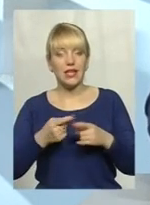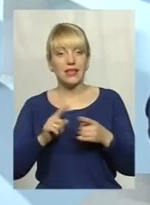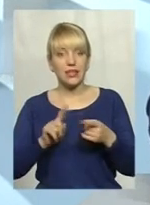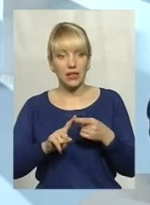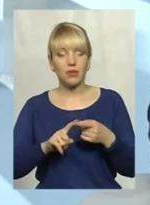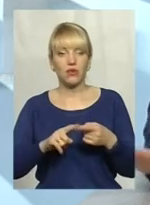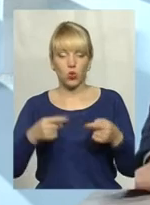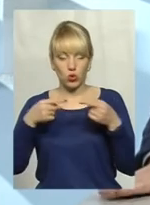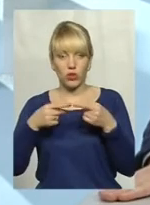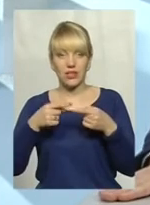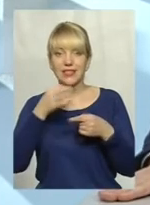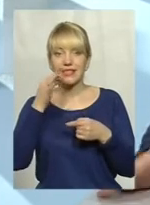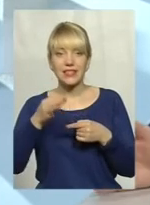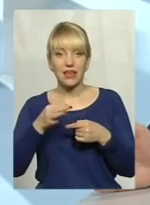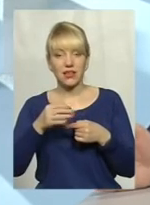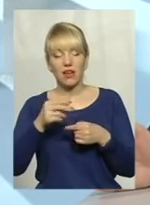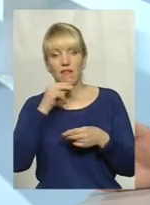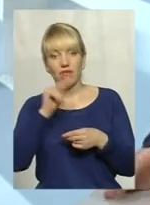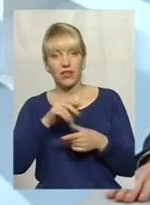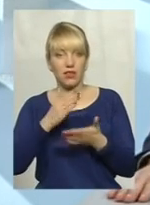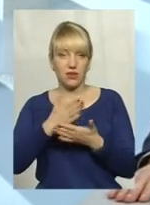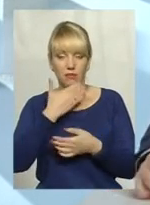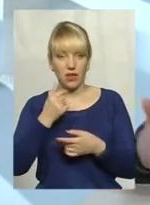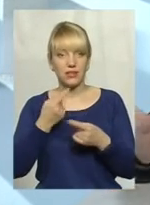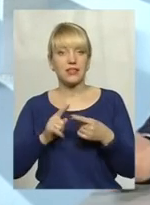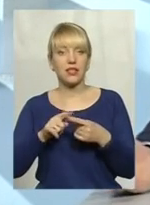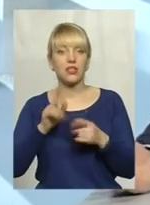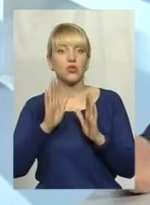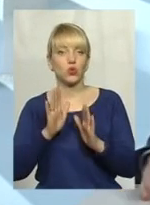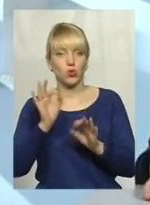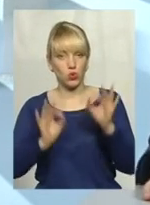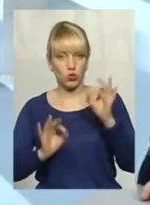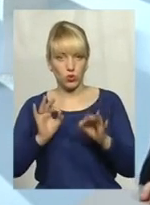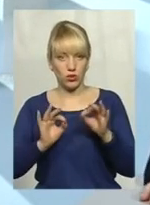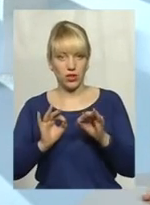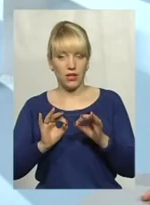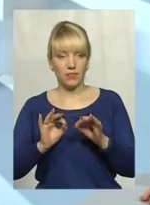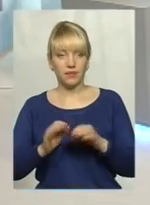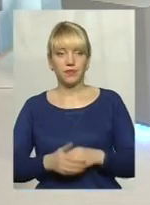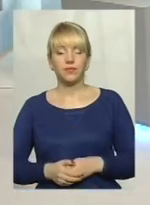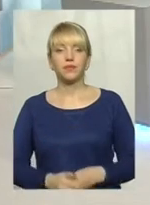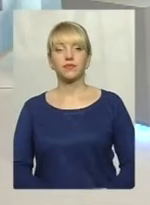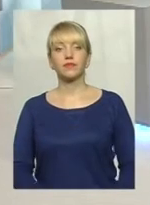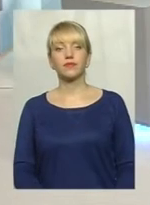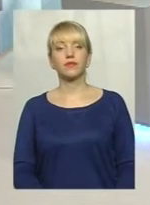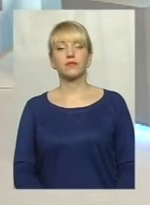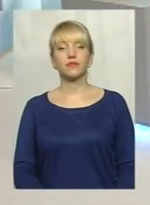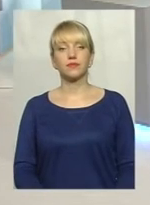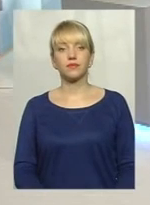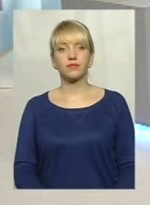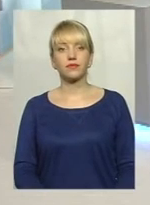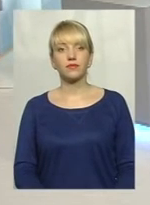сказати остаточний вирок може тільки суд. Ну, насправді, як і визнати будь-яку людину винною у тому чи іншому проступку. Пані